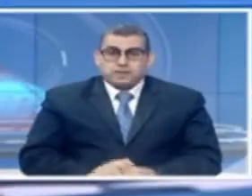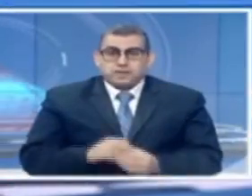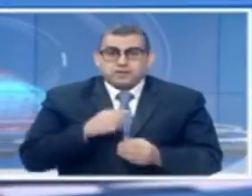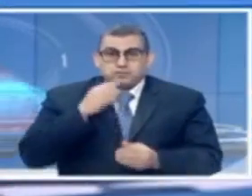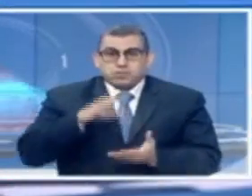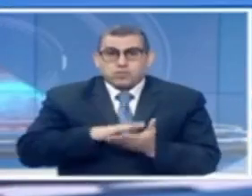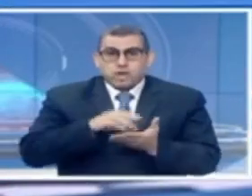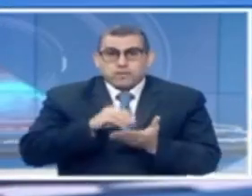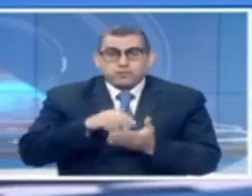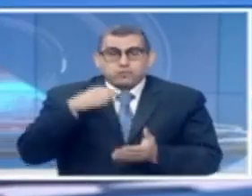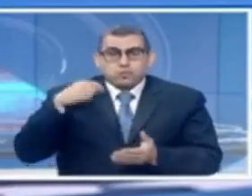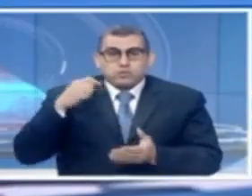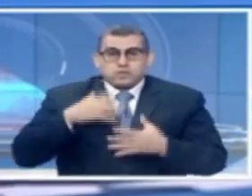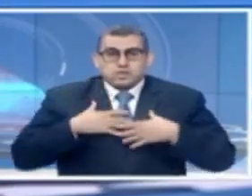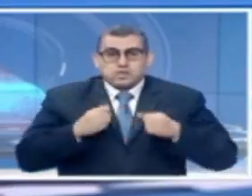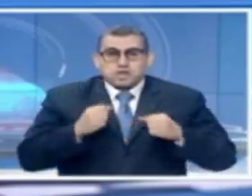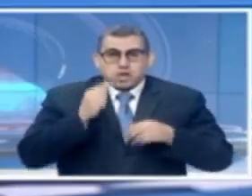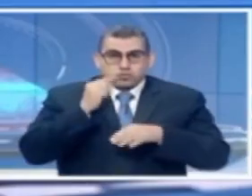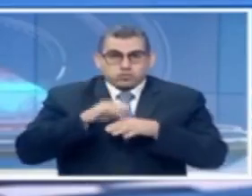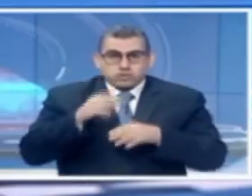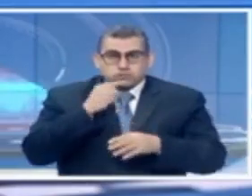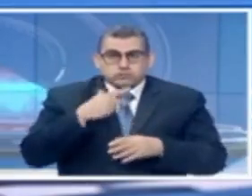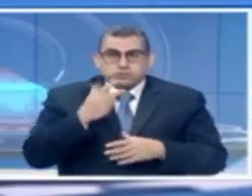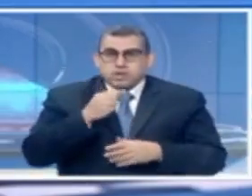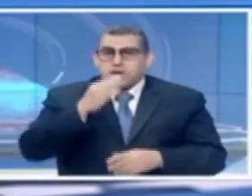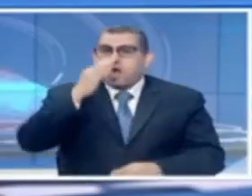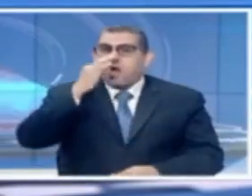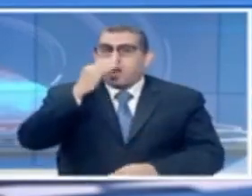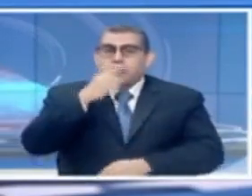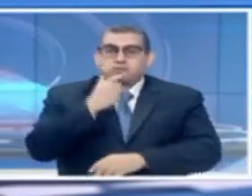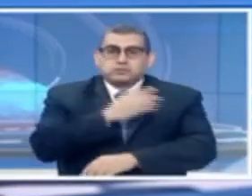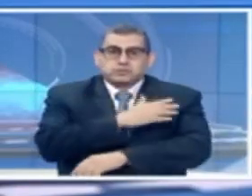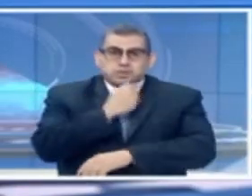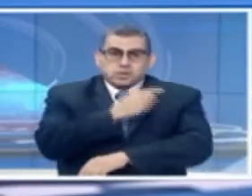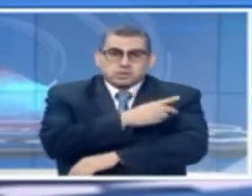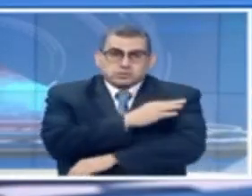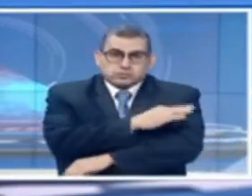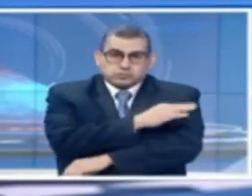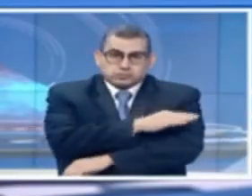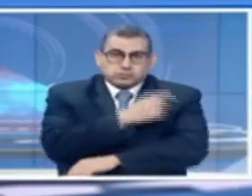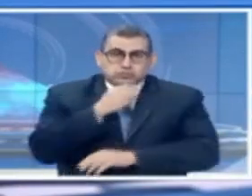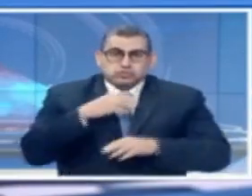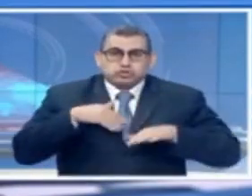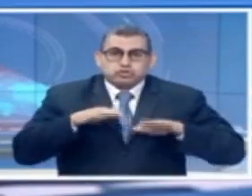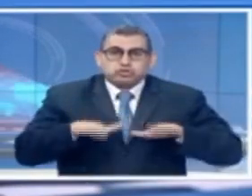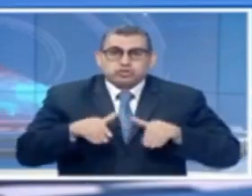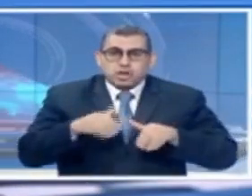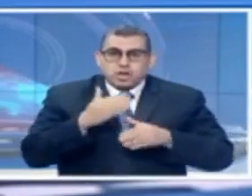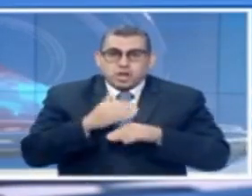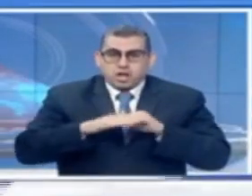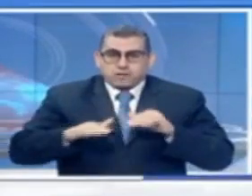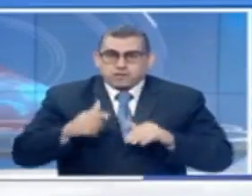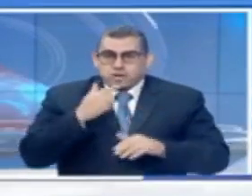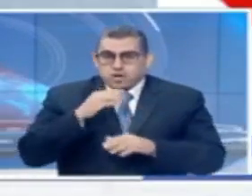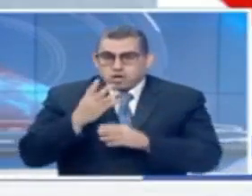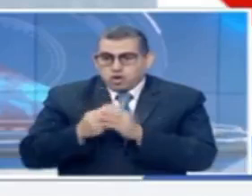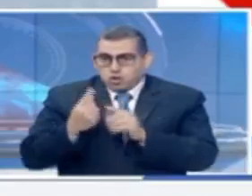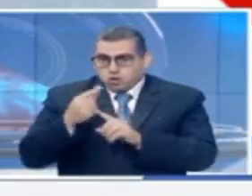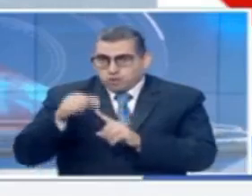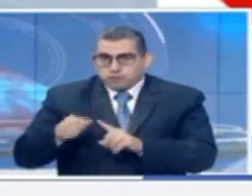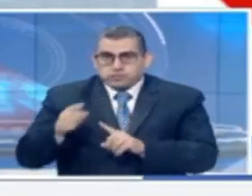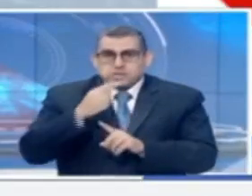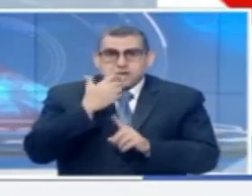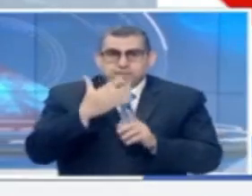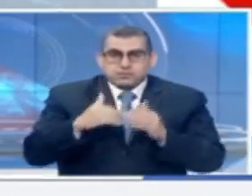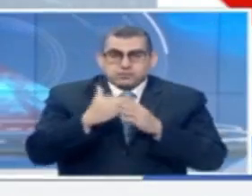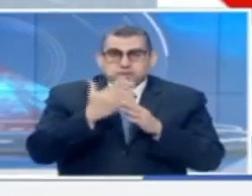تطلق وزارة الصحة والسكان حملة تطعيم ضد مرض شلل الأطفال من عمر يوم حتى 5 سنوات للمصريين والمقيمين في مصر،